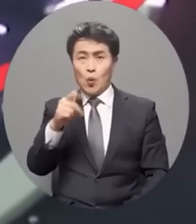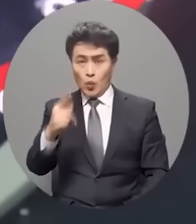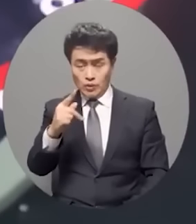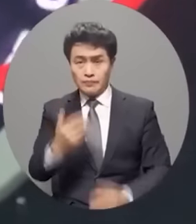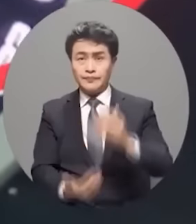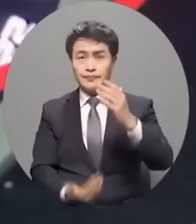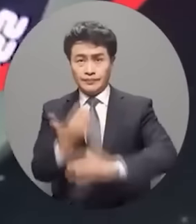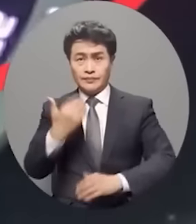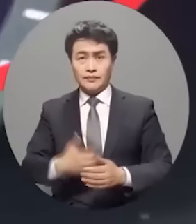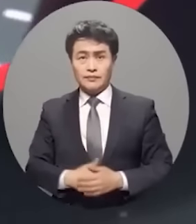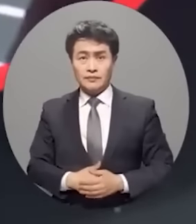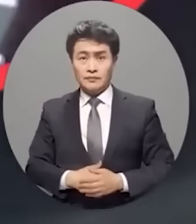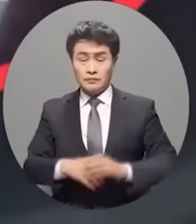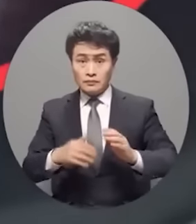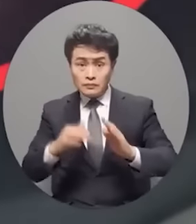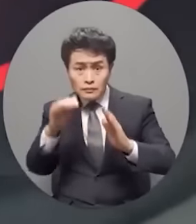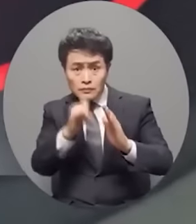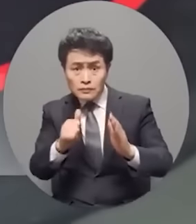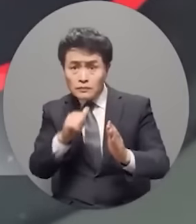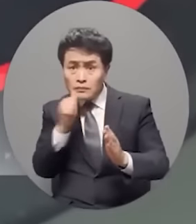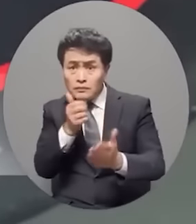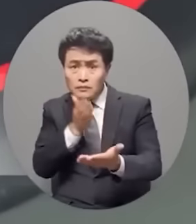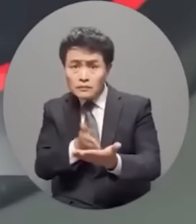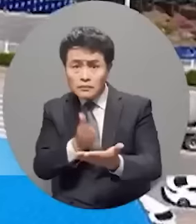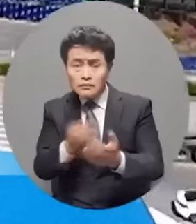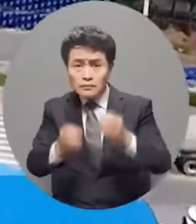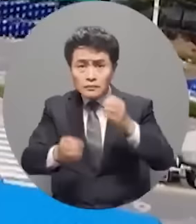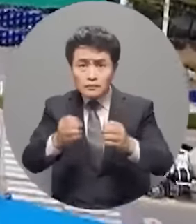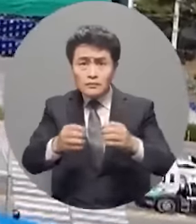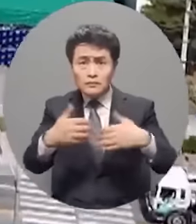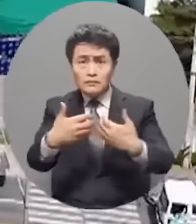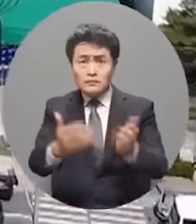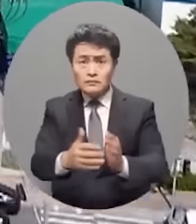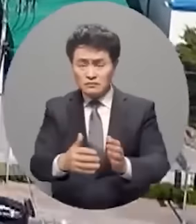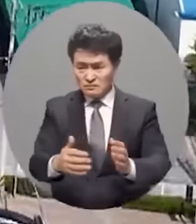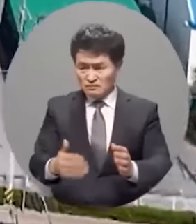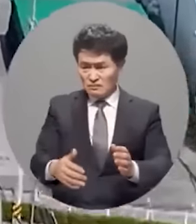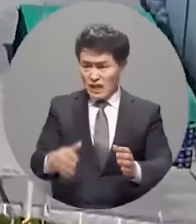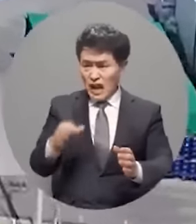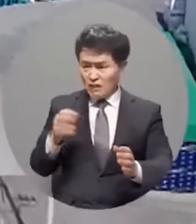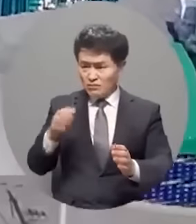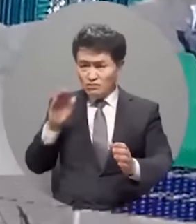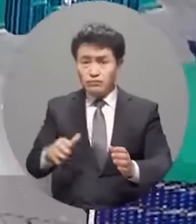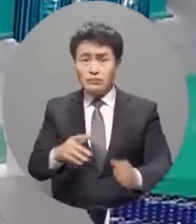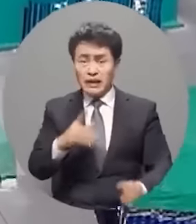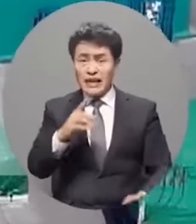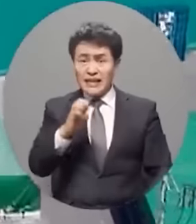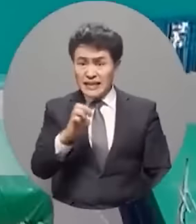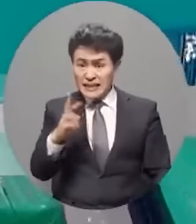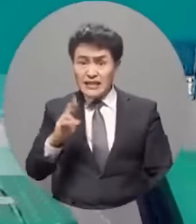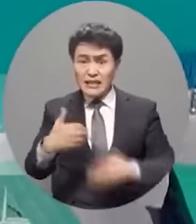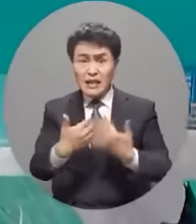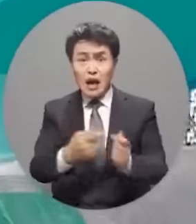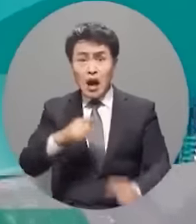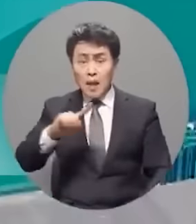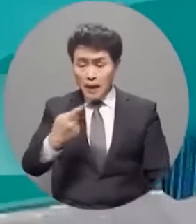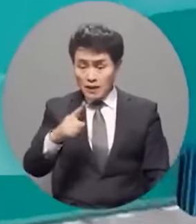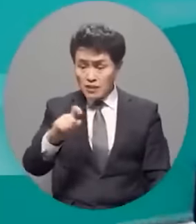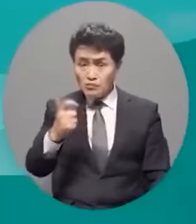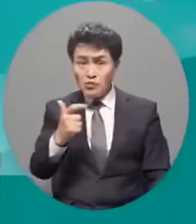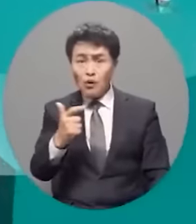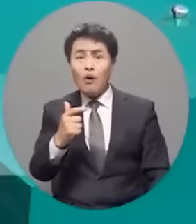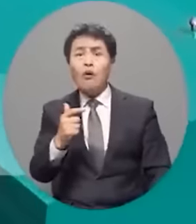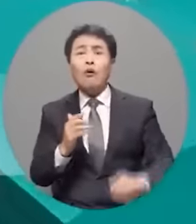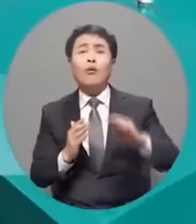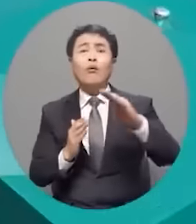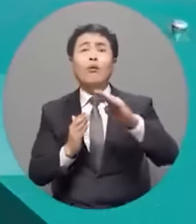나왔습니다. 유족 측 변호사는 이번 실험에서 풀악셀을 밟았을 때 EDR에 기록된 시속 116km를